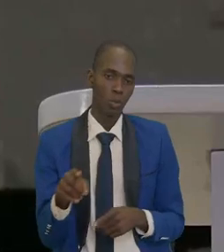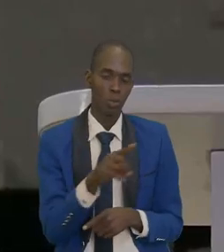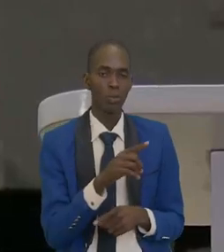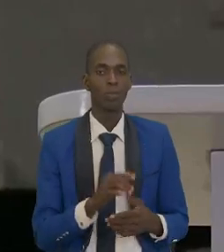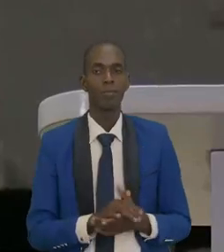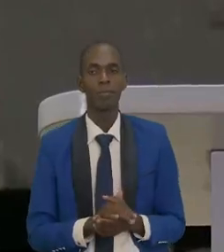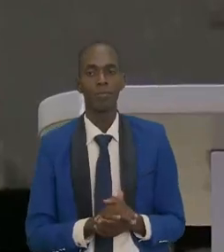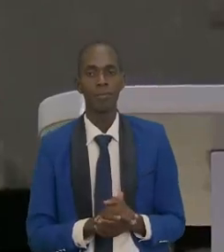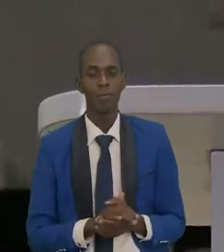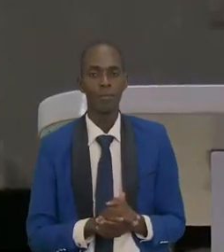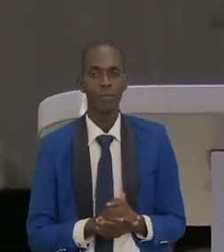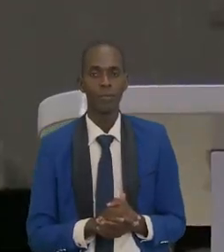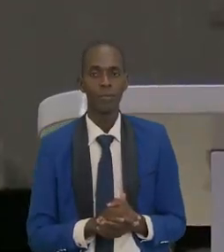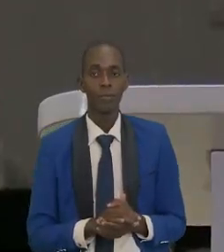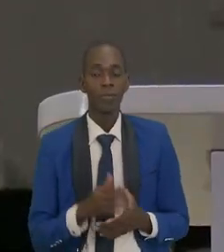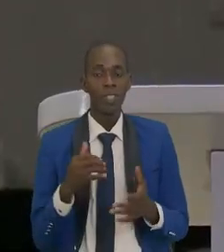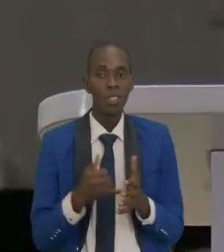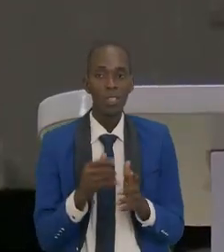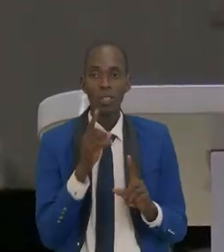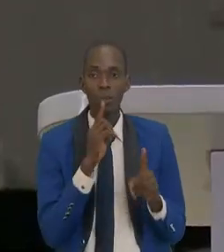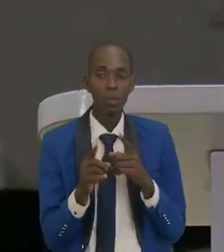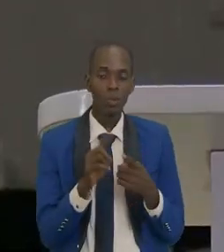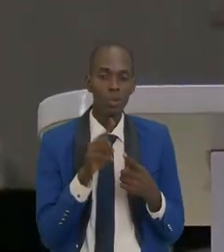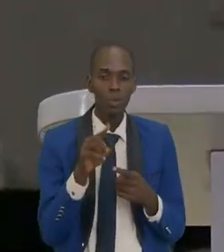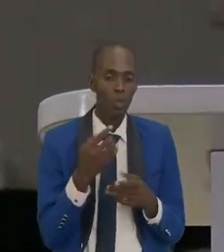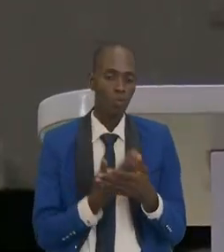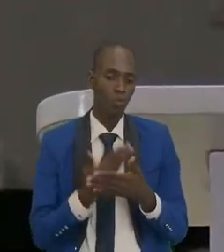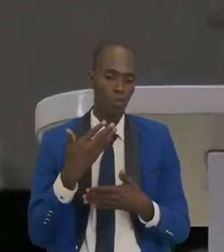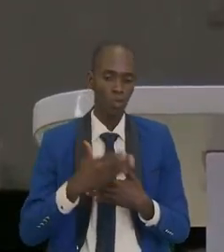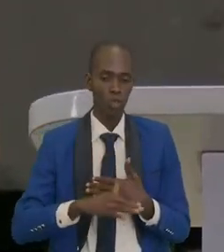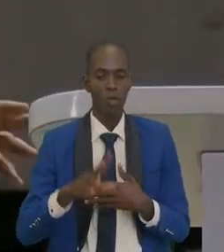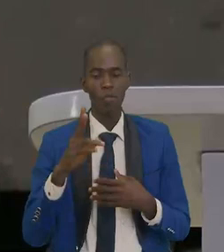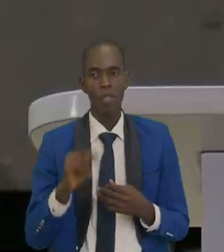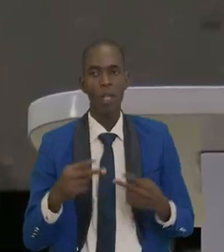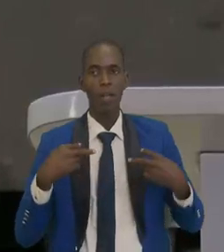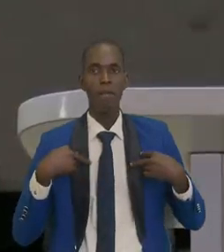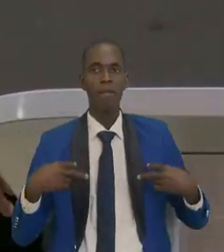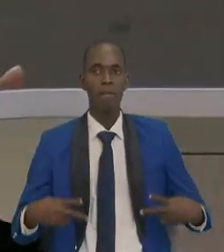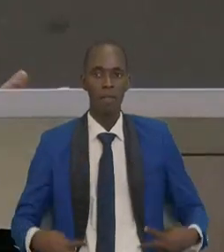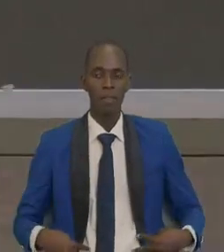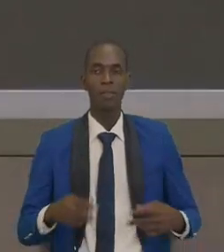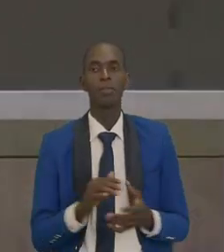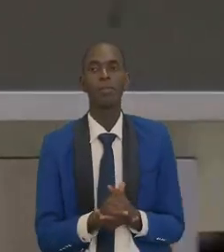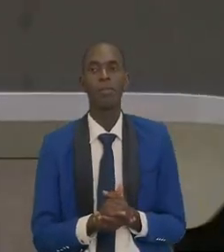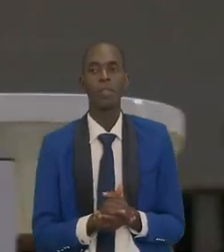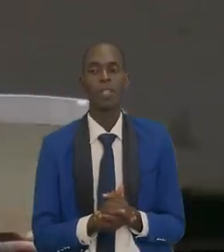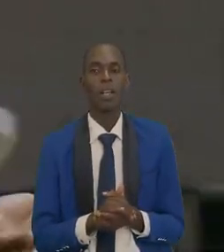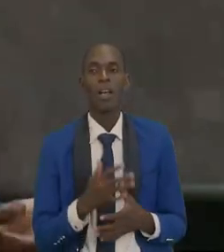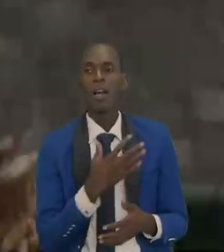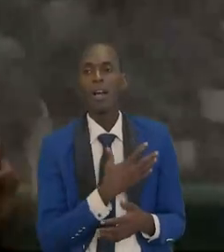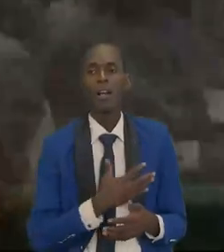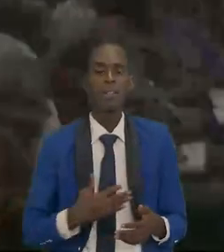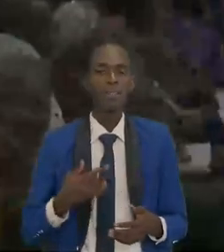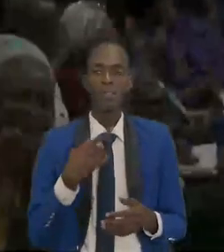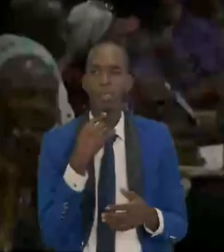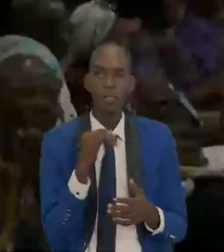Il parle au-delà du physique. Et c'est toi qui dois faire